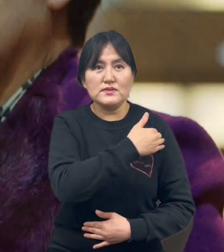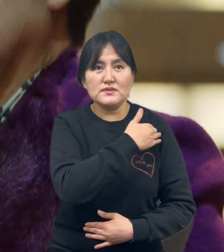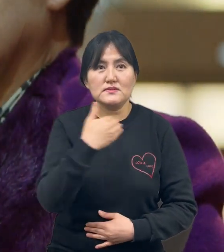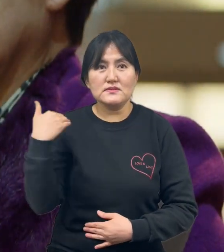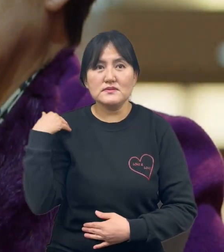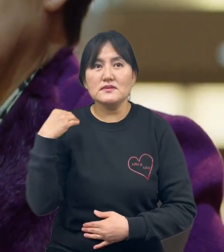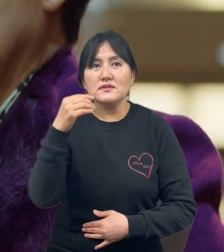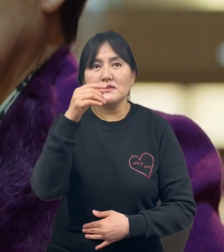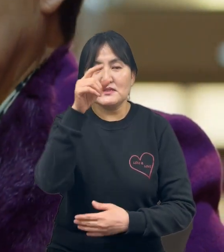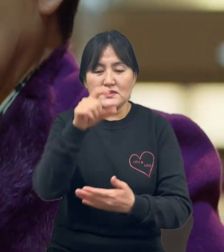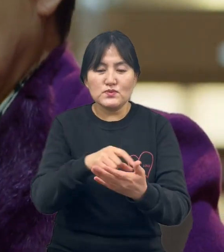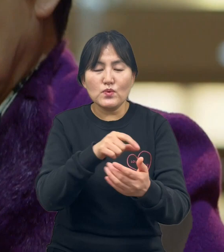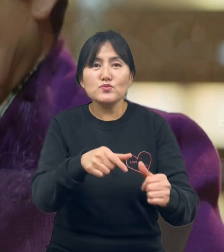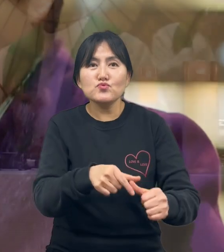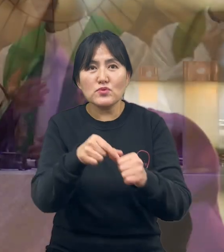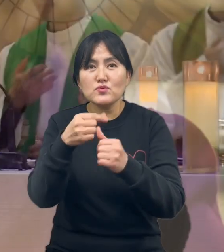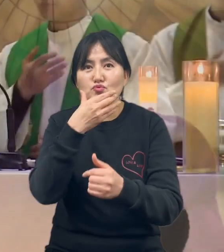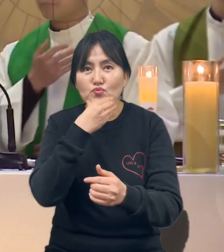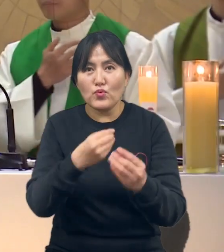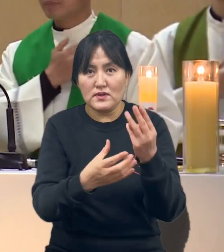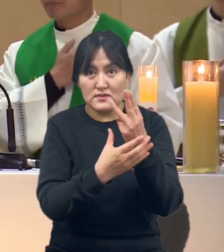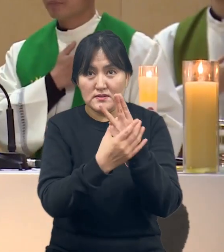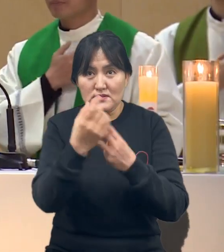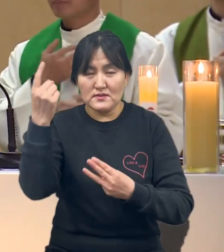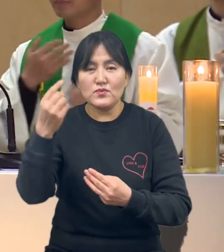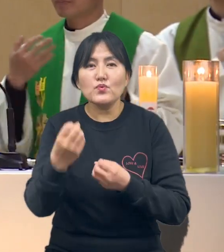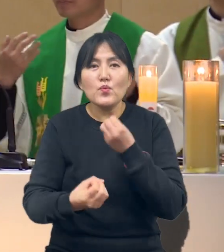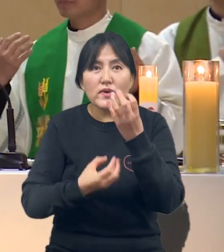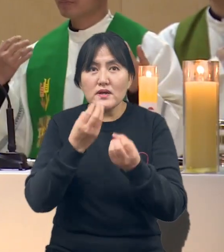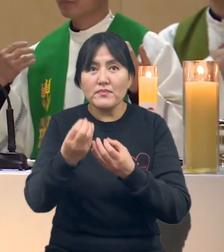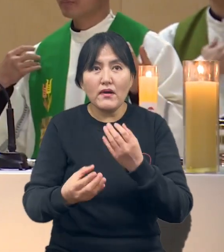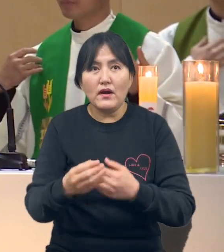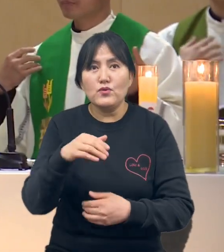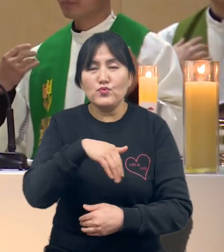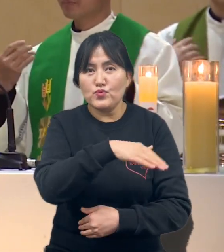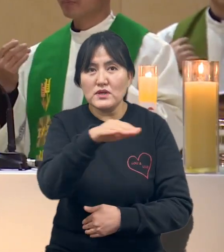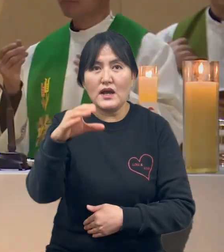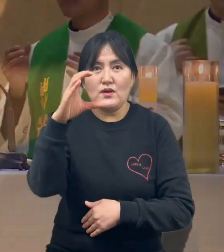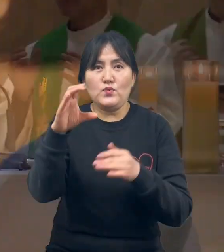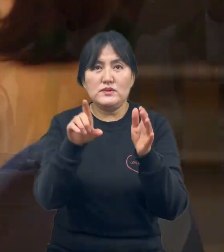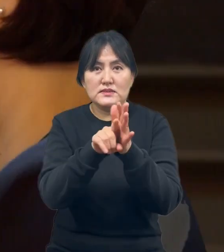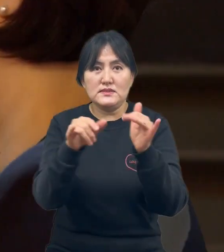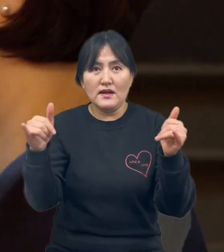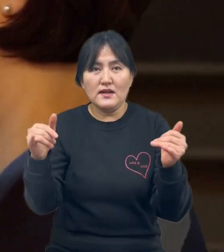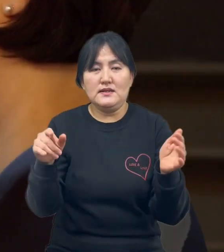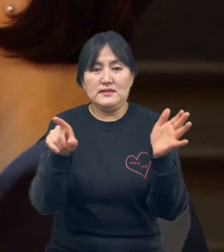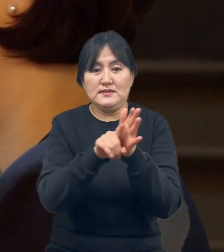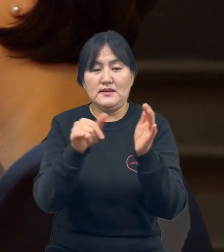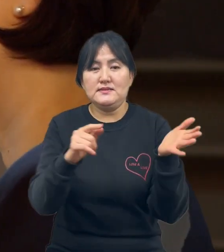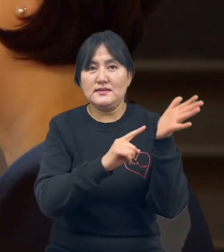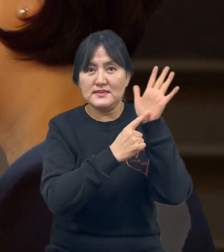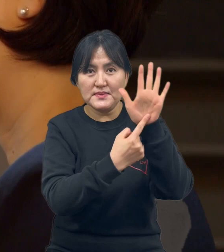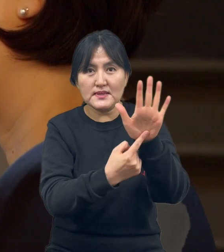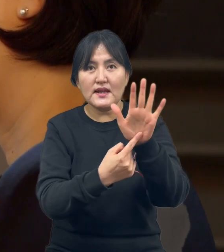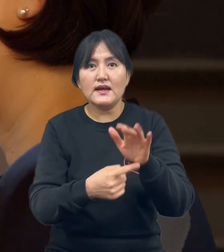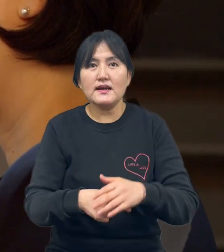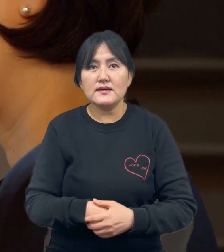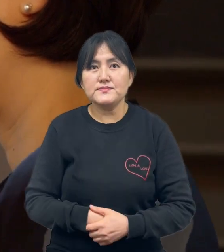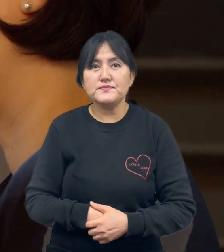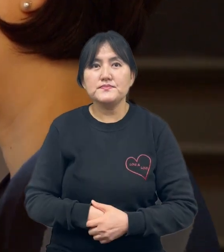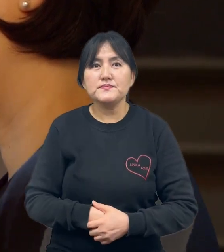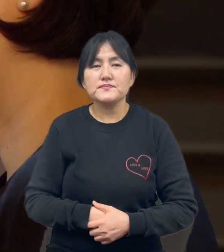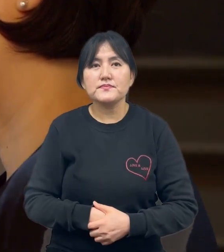이렇게 성호경은 그리스도의 구원과 축복, 삼위일체 신앙의 고백이며 우리가 가톨릭 신자임을 드러내는